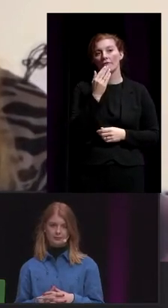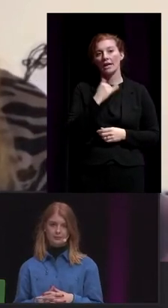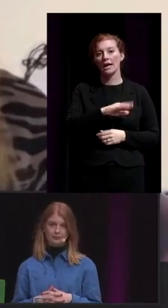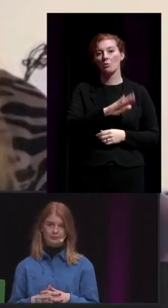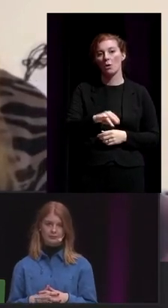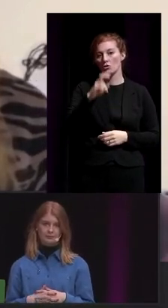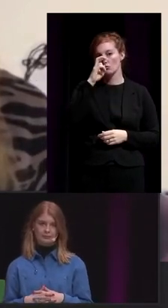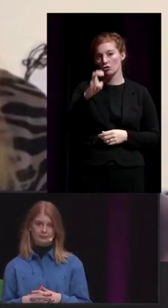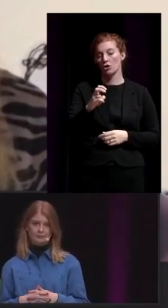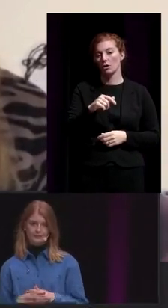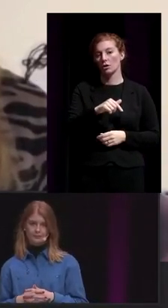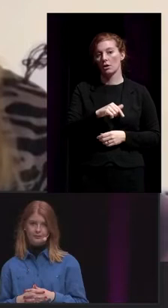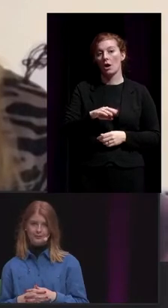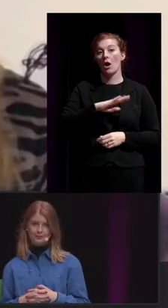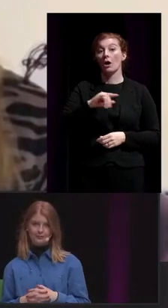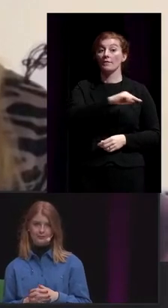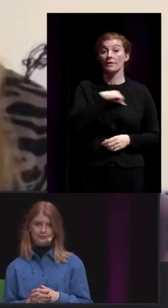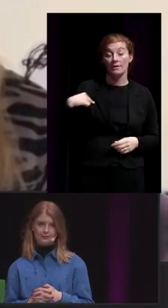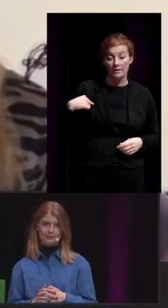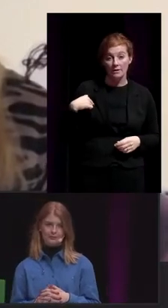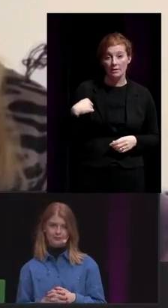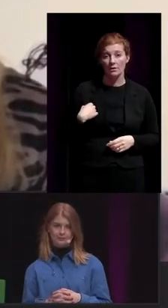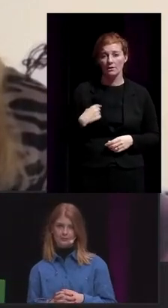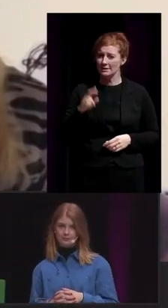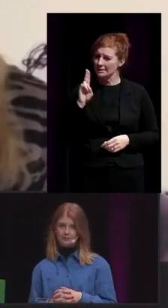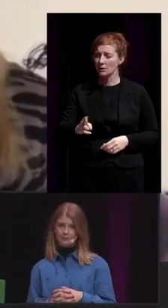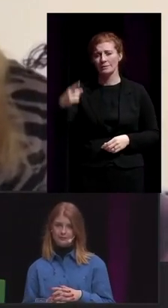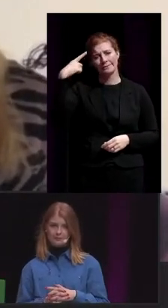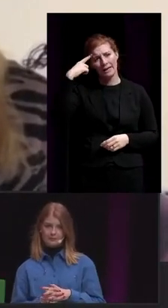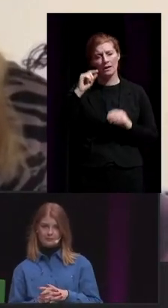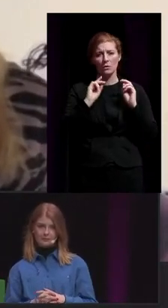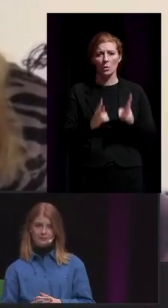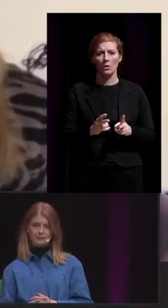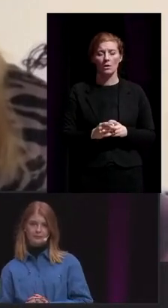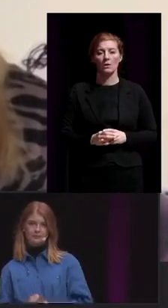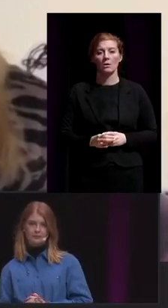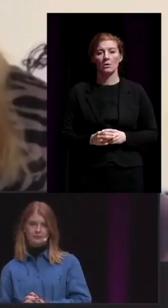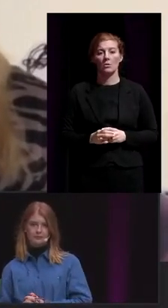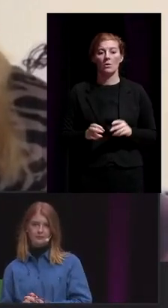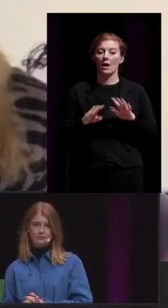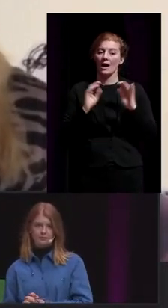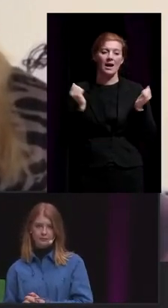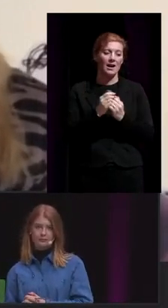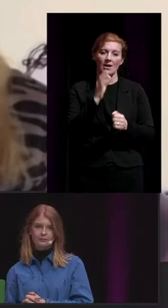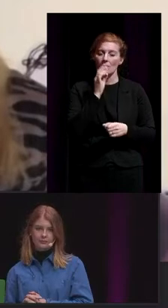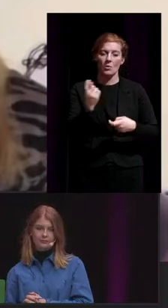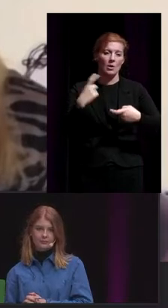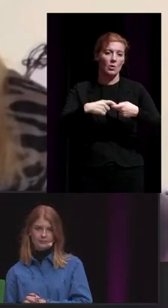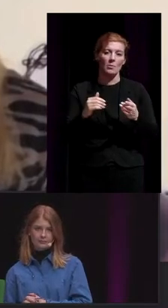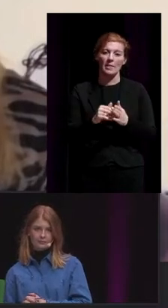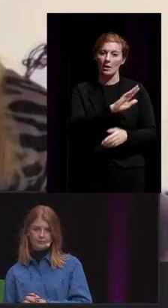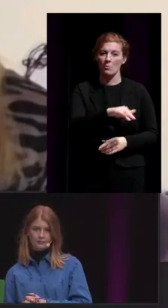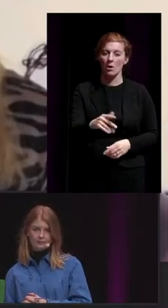och verkligen har det här genuina tänket. Och sen så handlar det inte om att alla frågor berör ju barn på ett eller annat sätt. Men att man